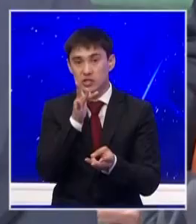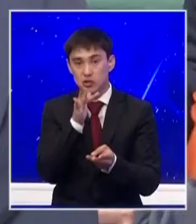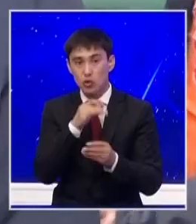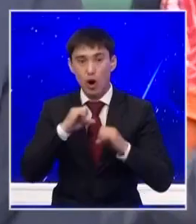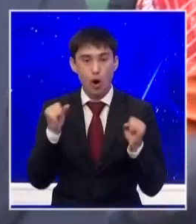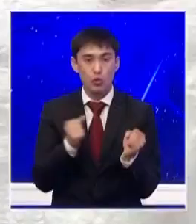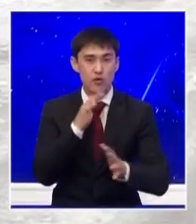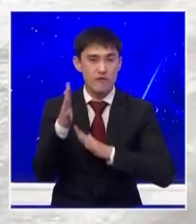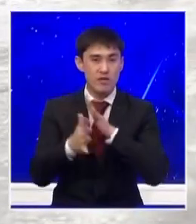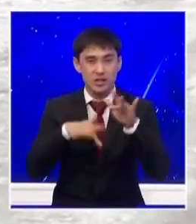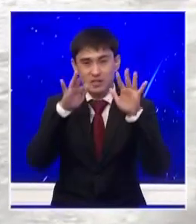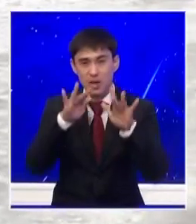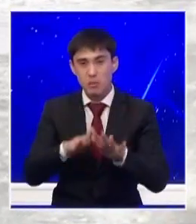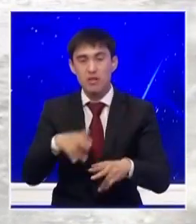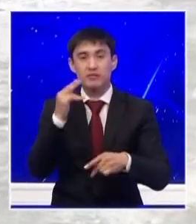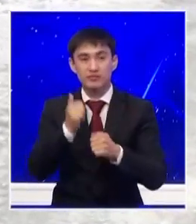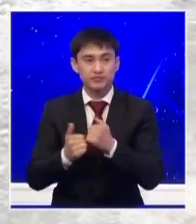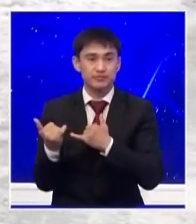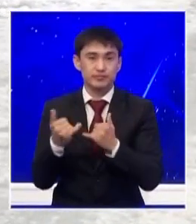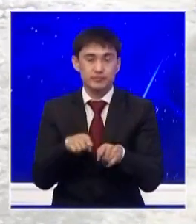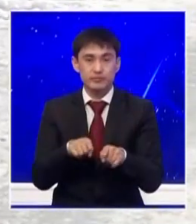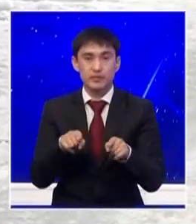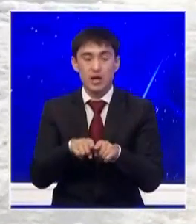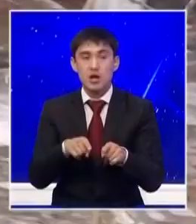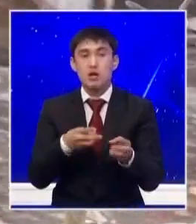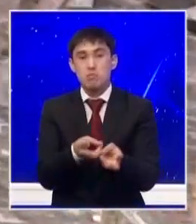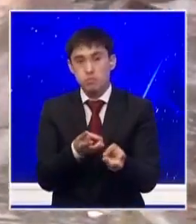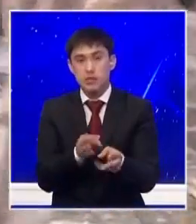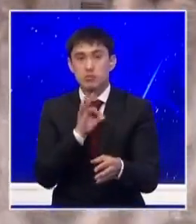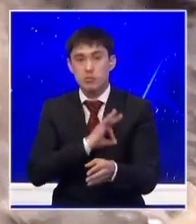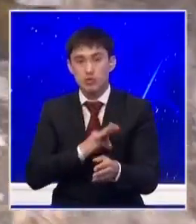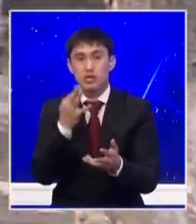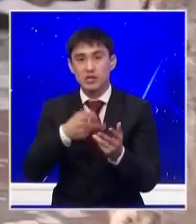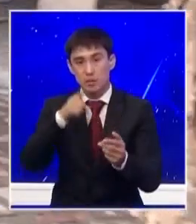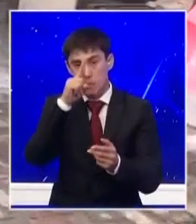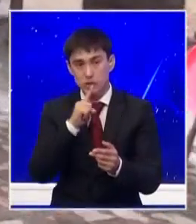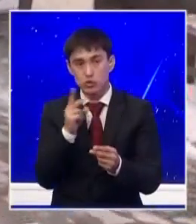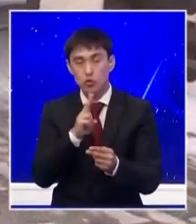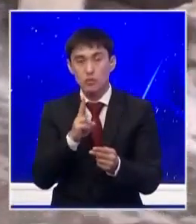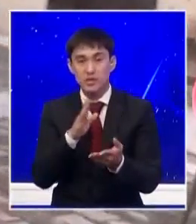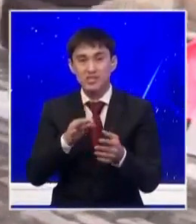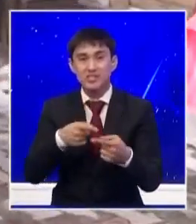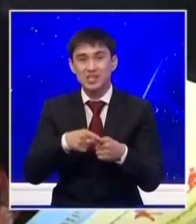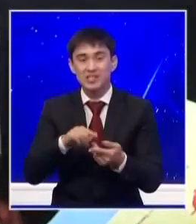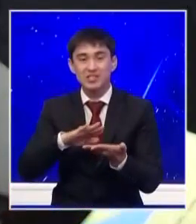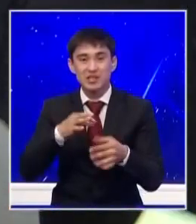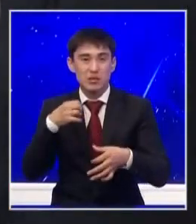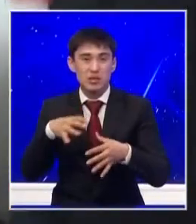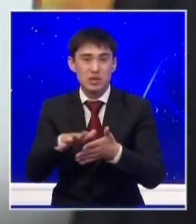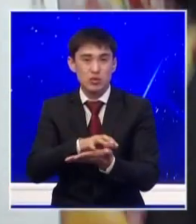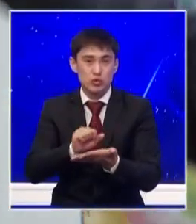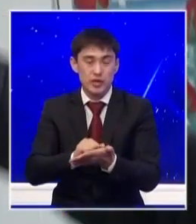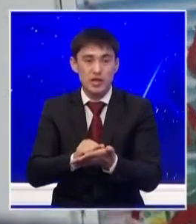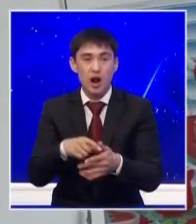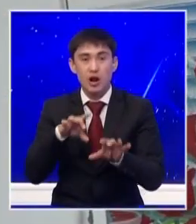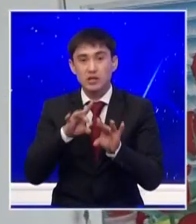холодный ветра и снегопады диктуют свои условия и печи эксплуатируют по нескольку месяцев Что приводит к техническим неполадкам о которых